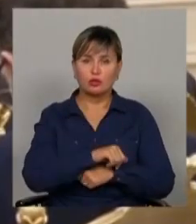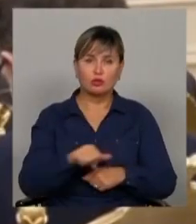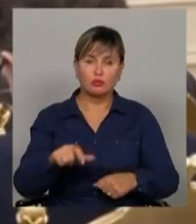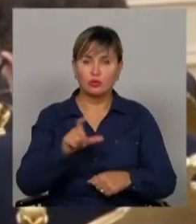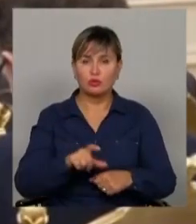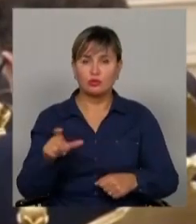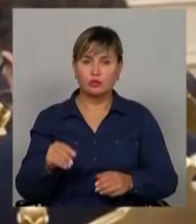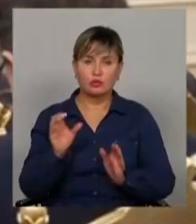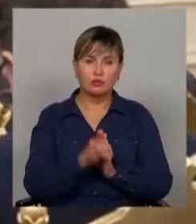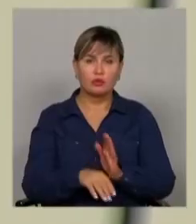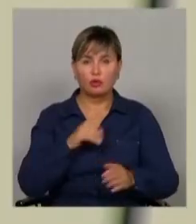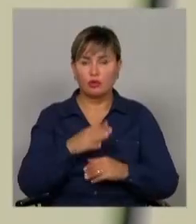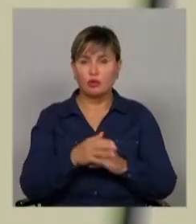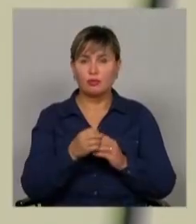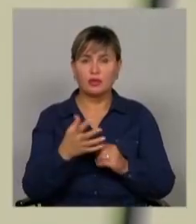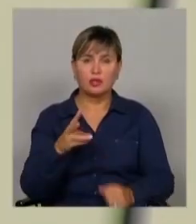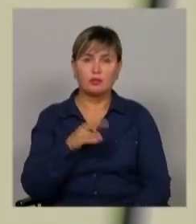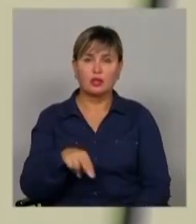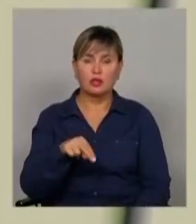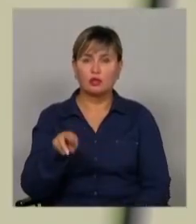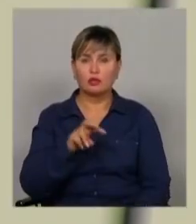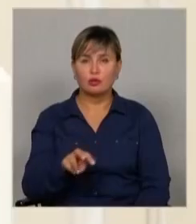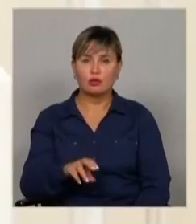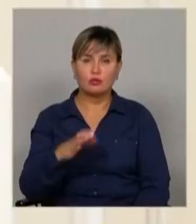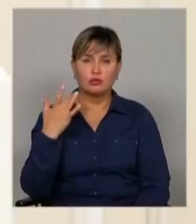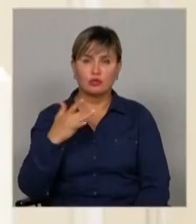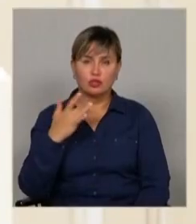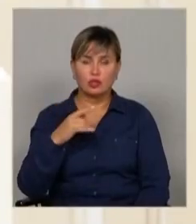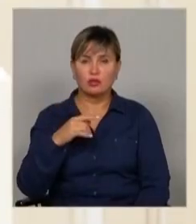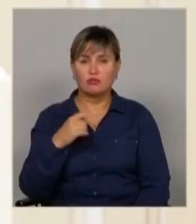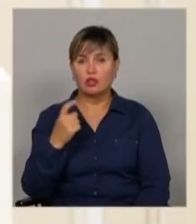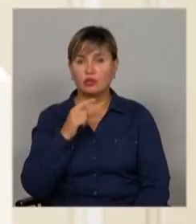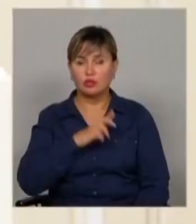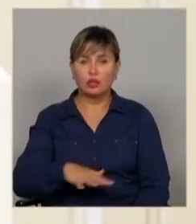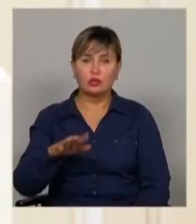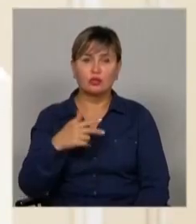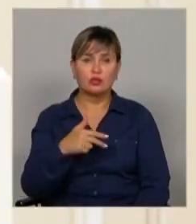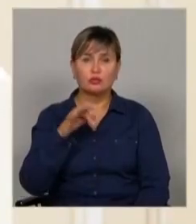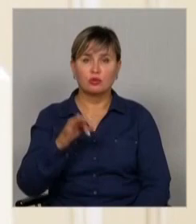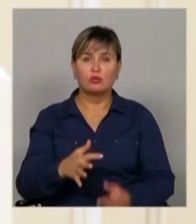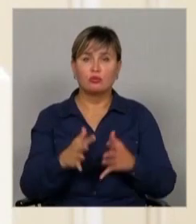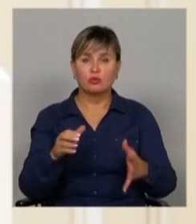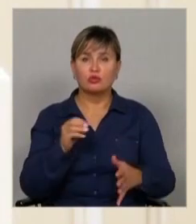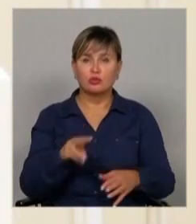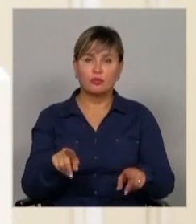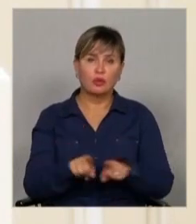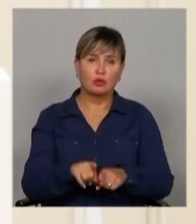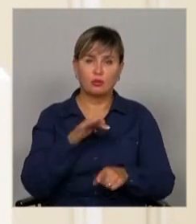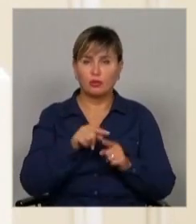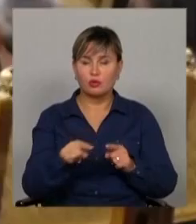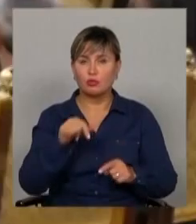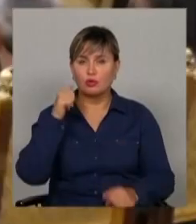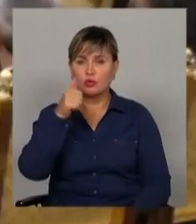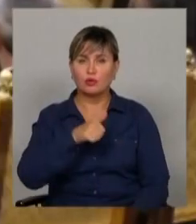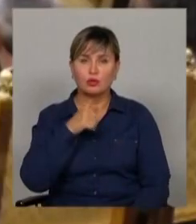партнеры инвестировали порядка 15 миллиардов долларов США в экономику страны, что на 30% больше, чем за аналогичный период прошлого